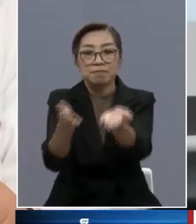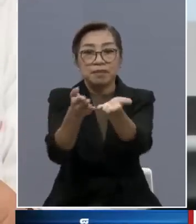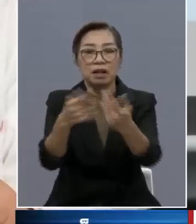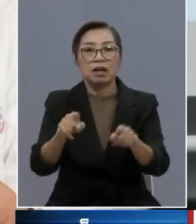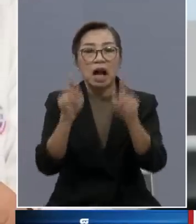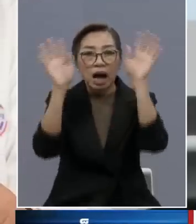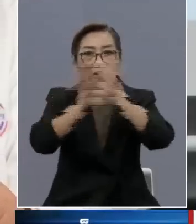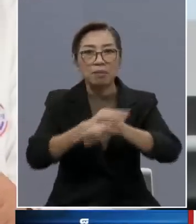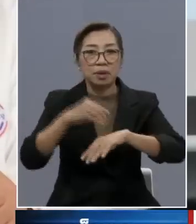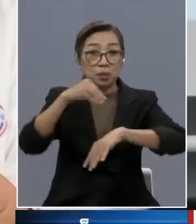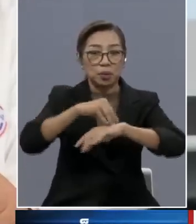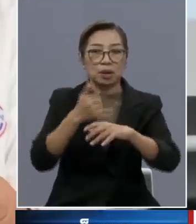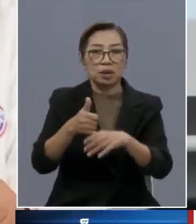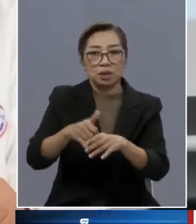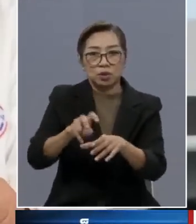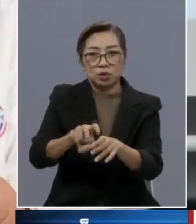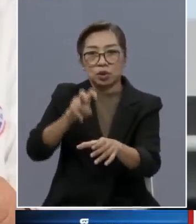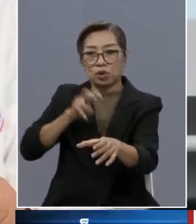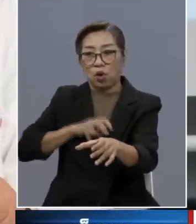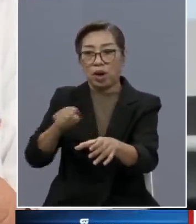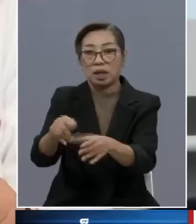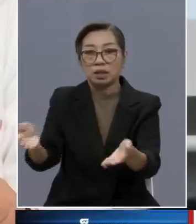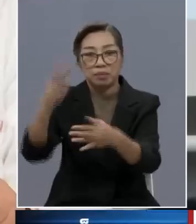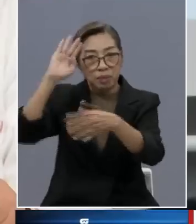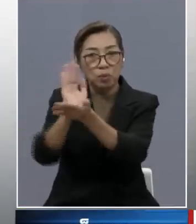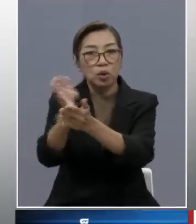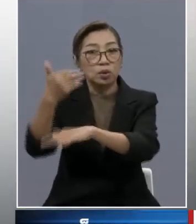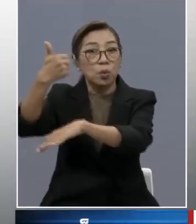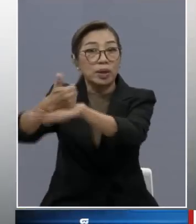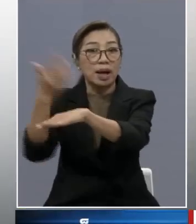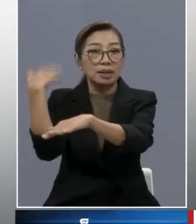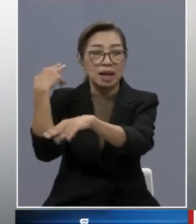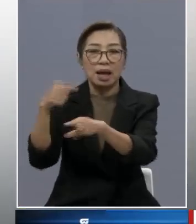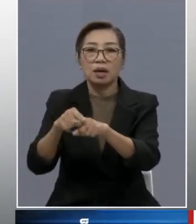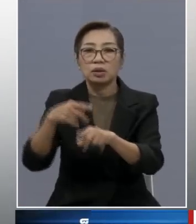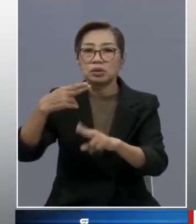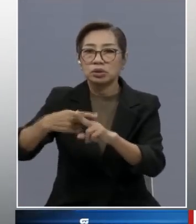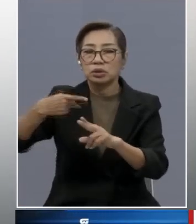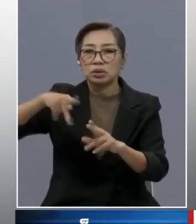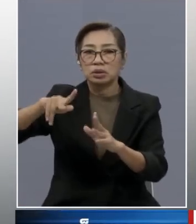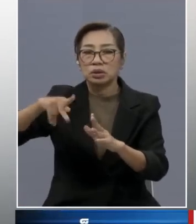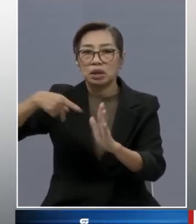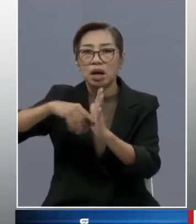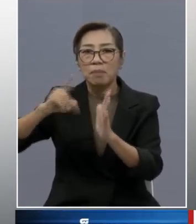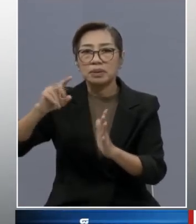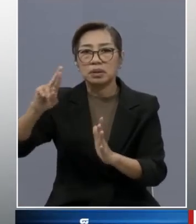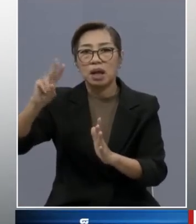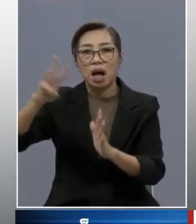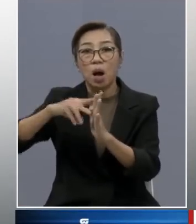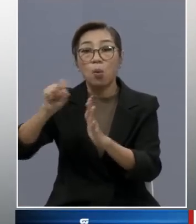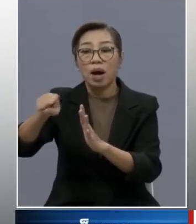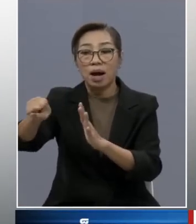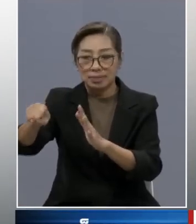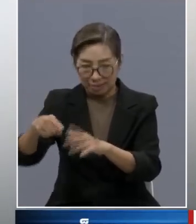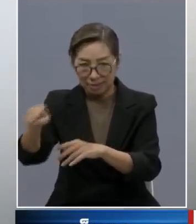ก็ดันน้องชายพลตำรวจเอกพัชรวาทวงสุวรรณอดีตผบ.ตร.ขึ้นมาเป็นหัวหน้าพรรคแทนแถมบางกระแสข่าวเนี่ยก็ลือกันไปไกลถึงแผนยุบพรรคตัวเองแล้วก็